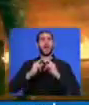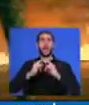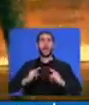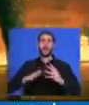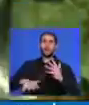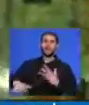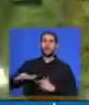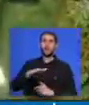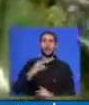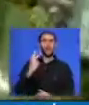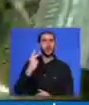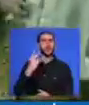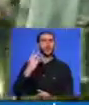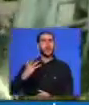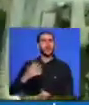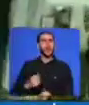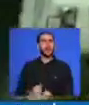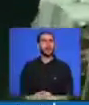Cipor